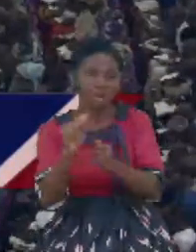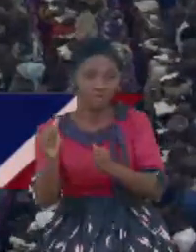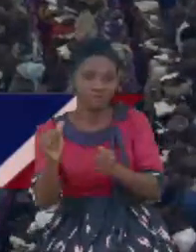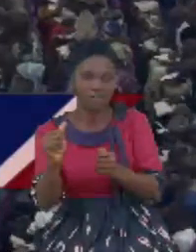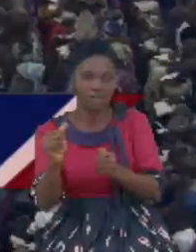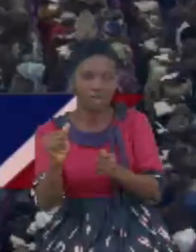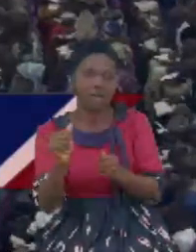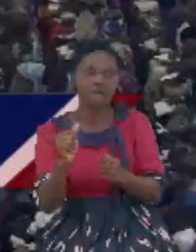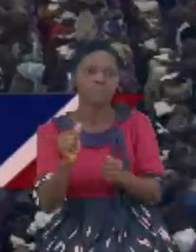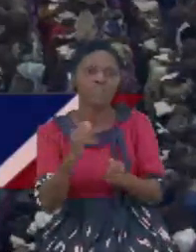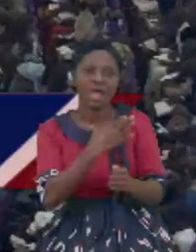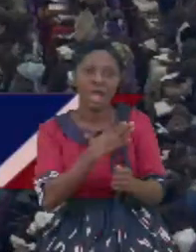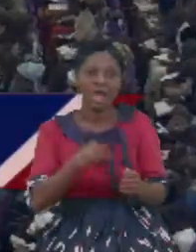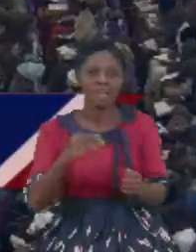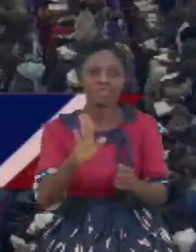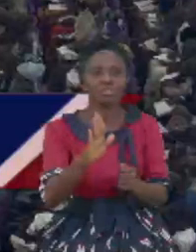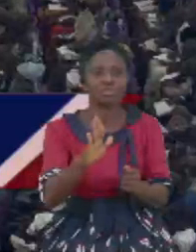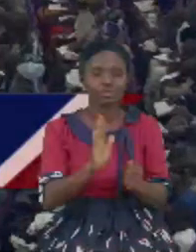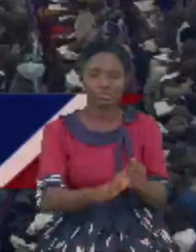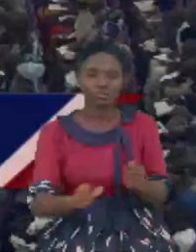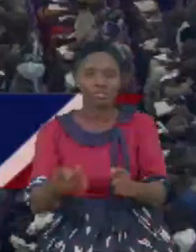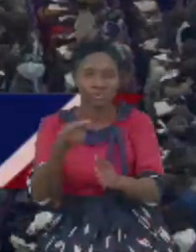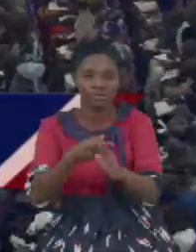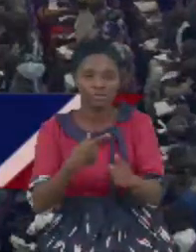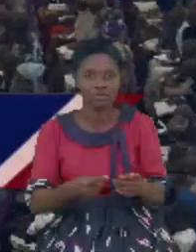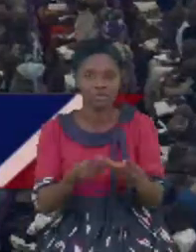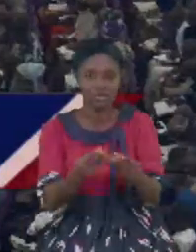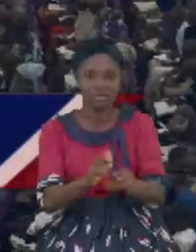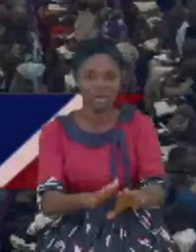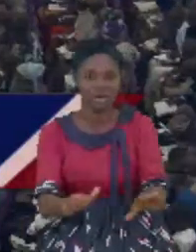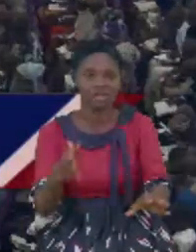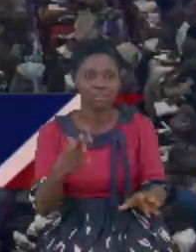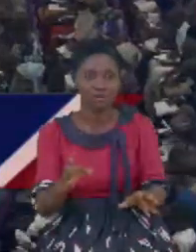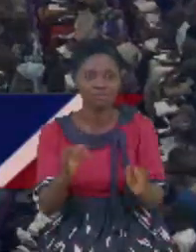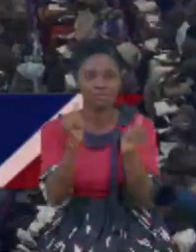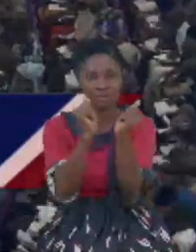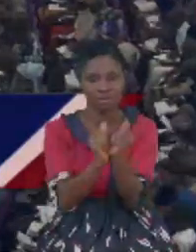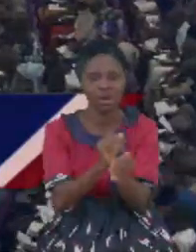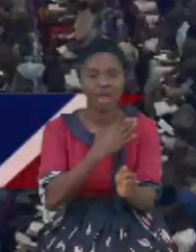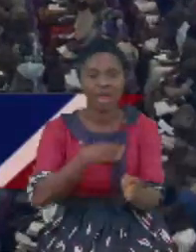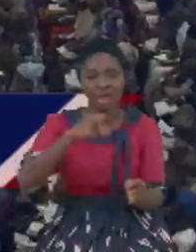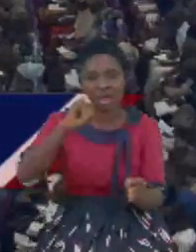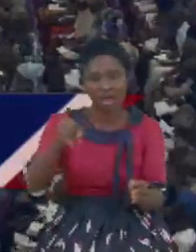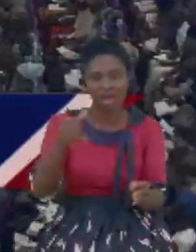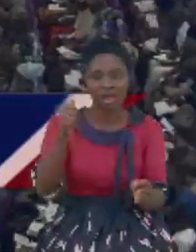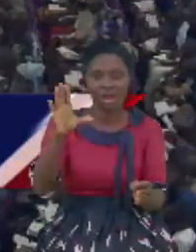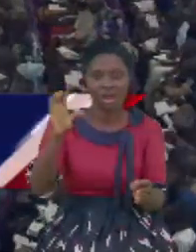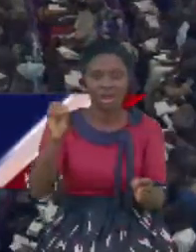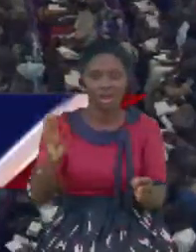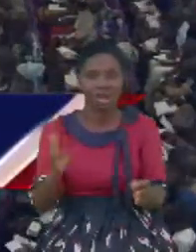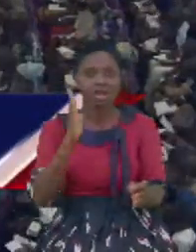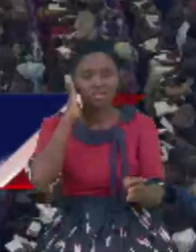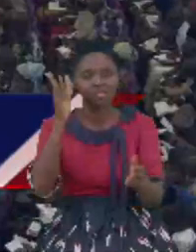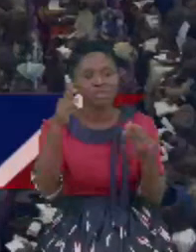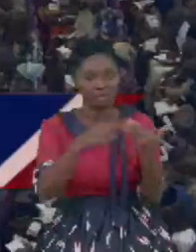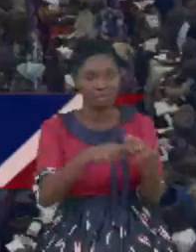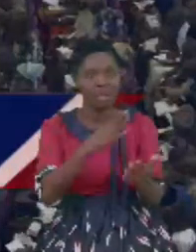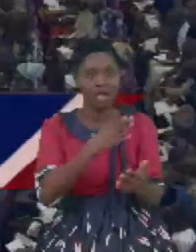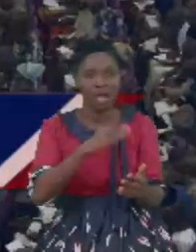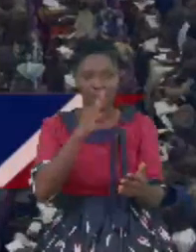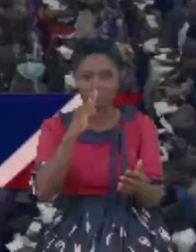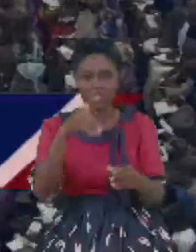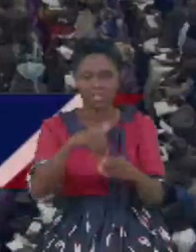délivrerai ta postérité du pays où elle est captive. Jacob reviendra et jouira du repos et